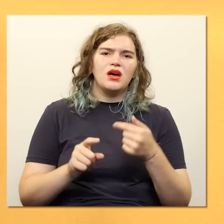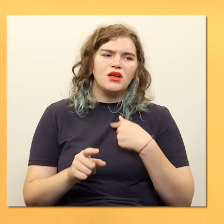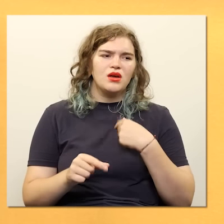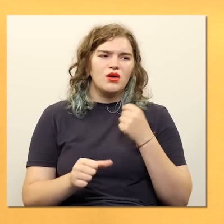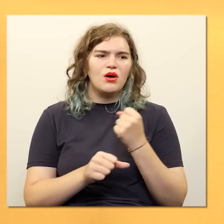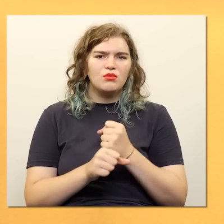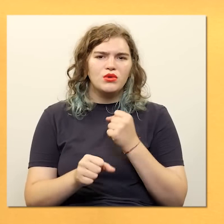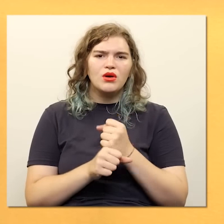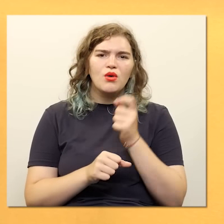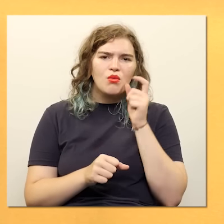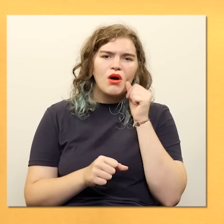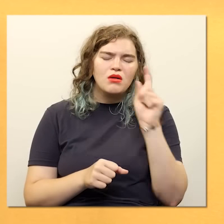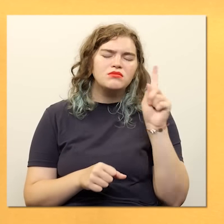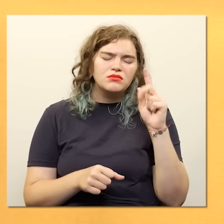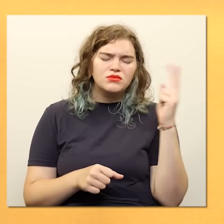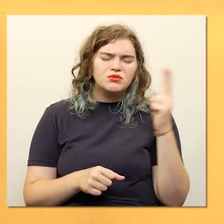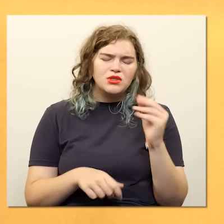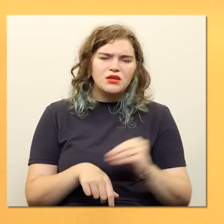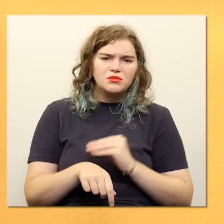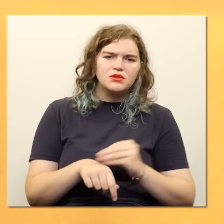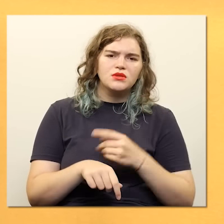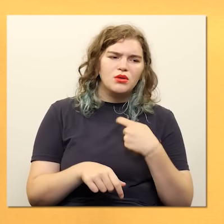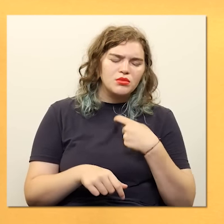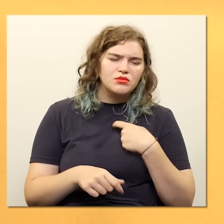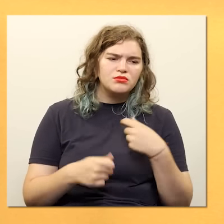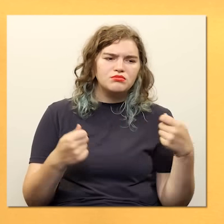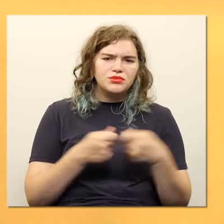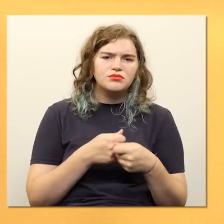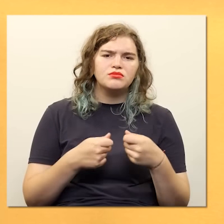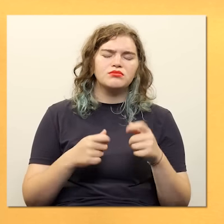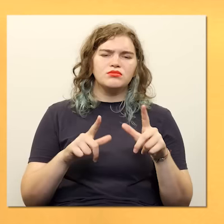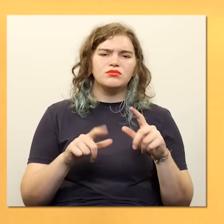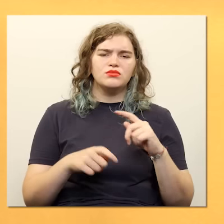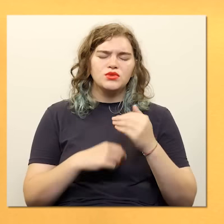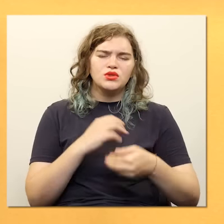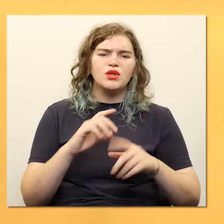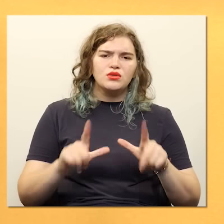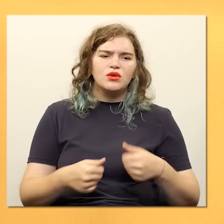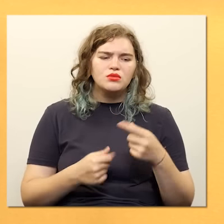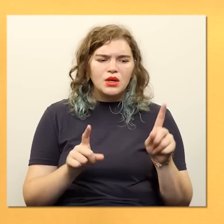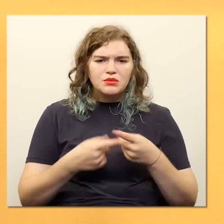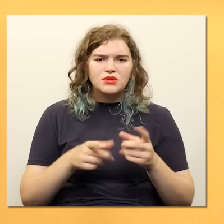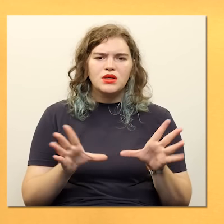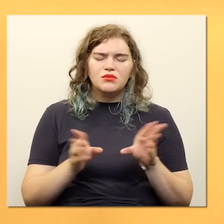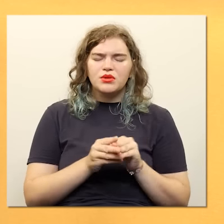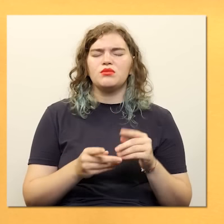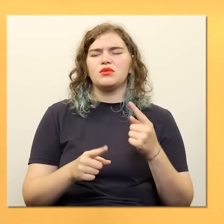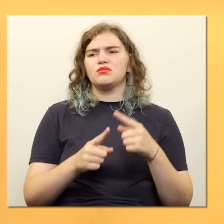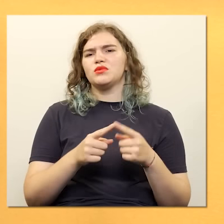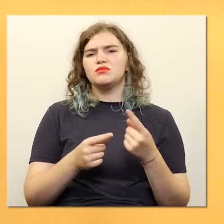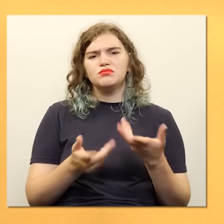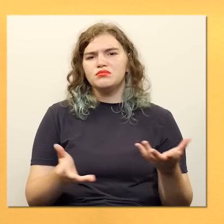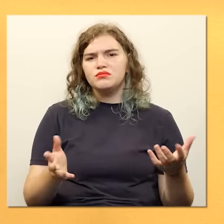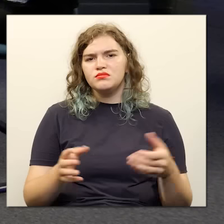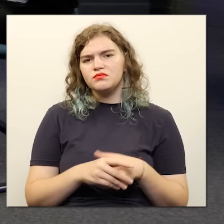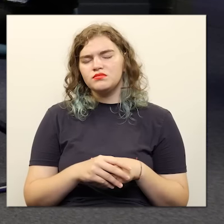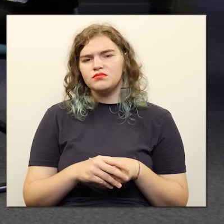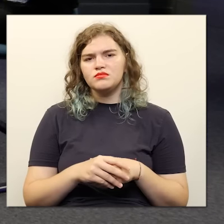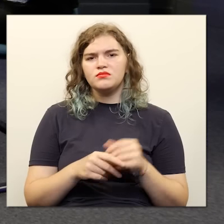ăștia cu care eu am lucrat au fost oamenii lui Dumnezeu. Și ne-am putut împărtăși împreună și apoi am cântat împreună. Și